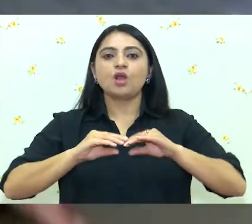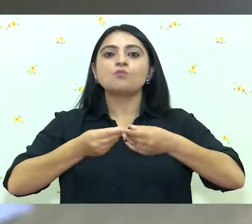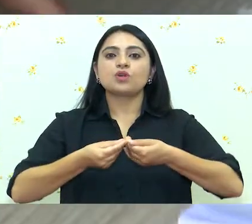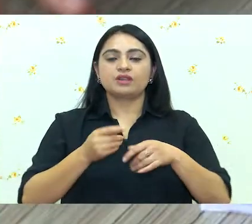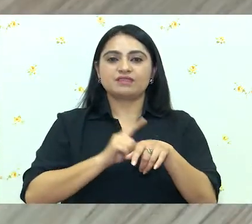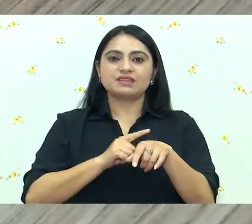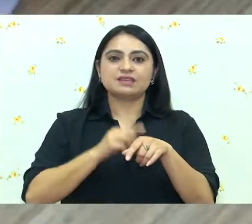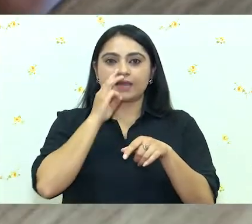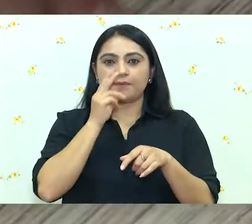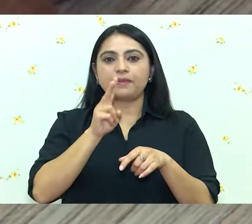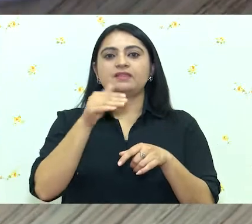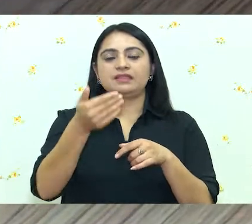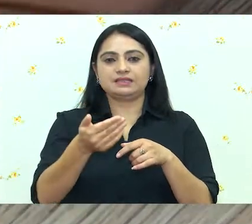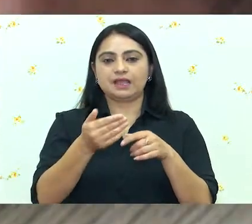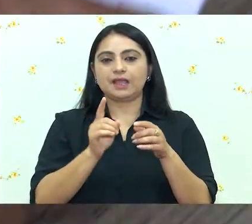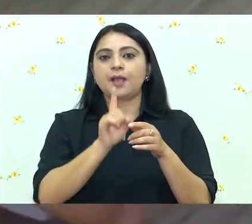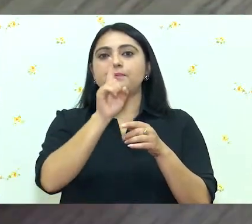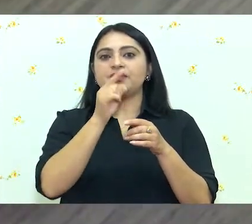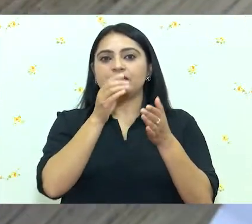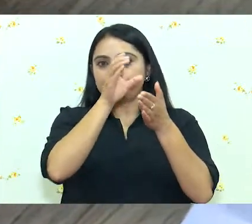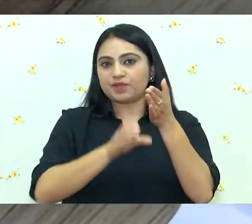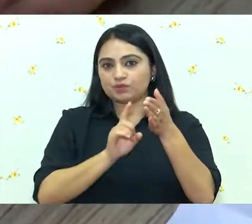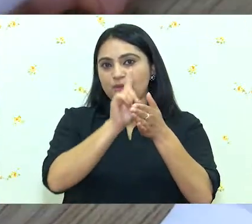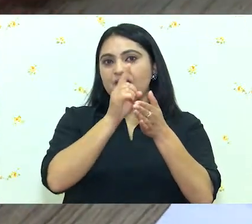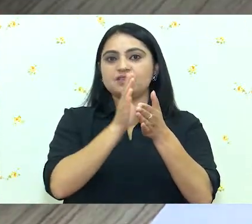यो यसलाई हामीले यसरी माथिबाट पनि पट्याउन सक्छौँ।